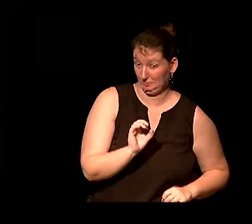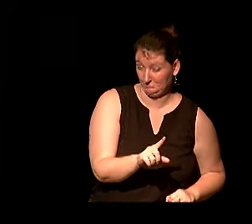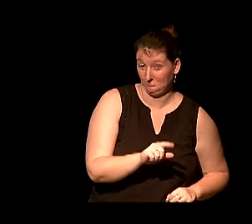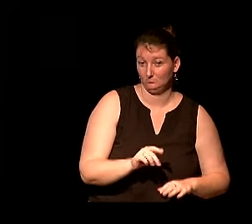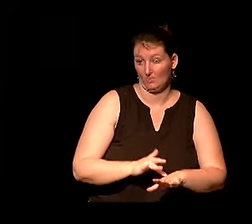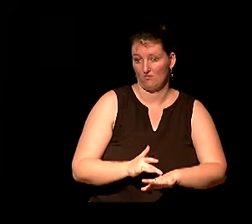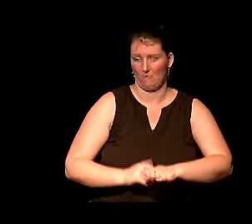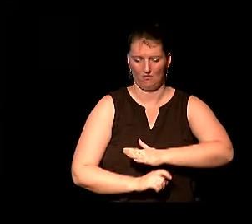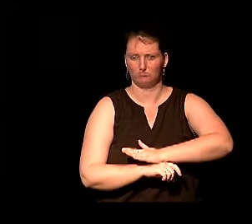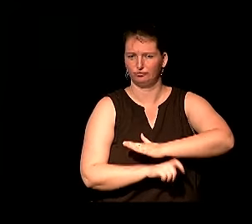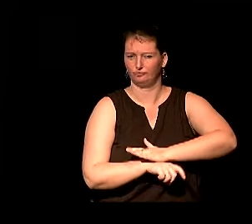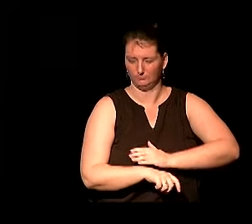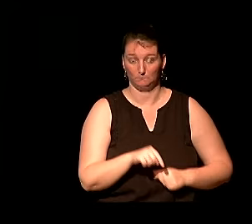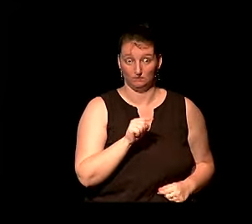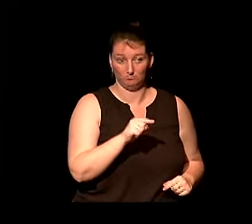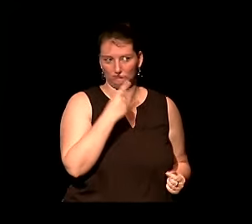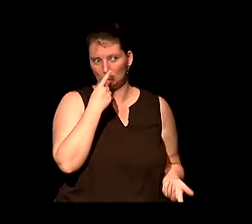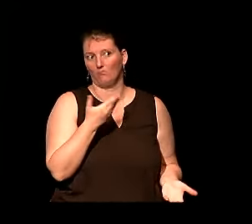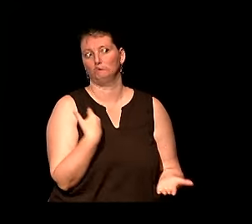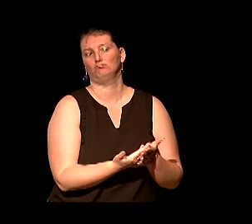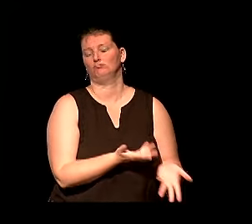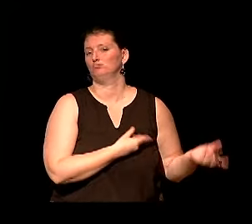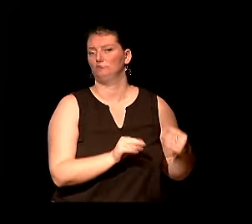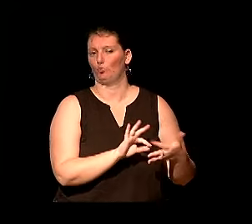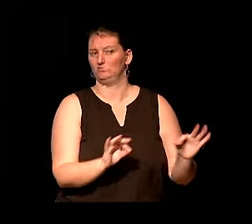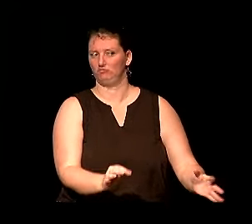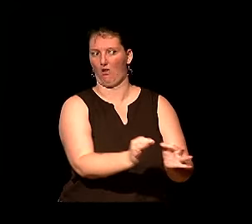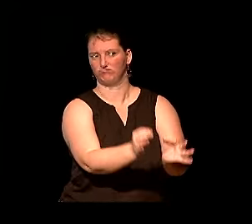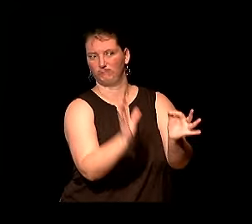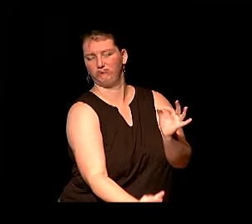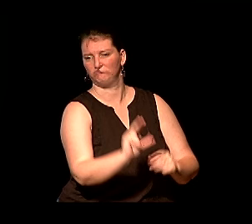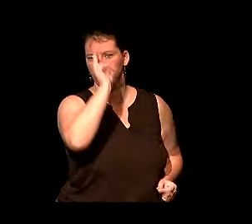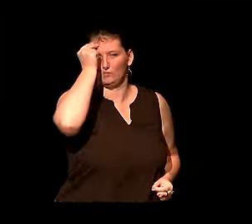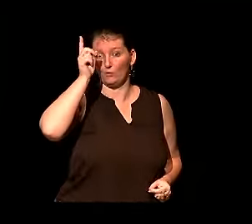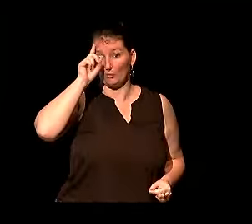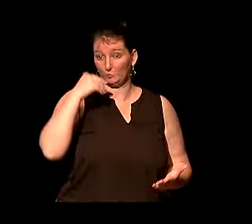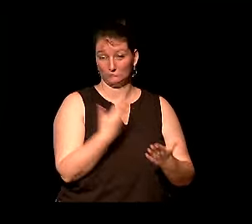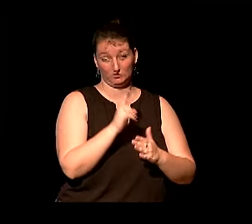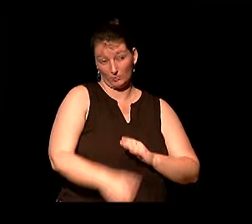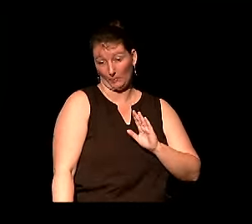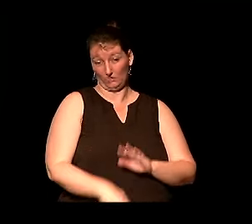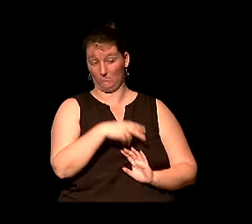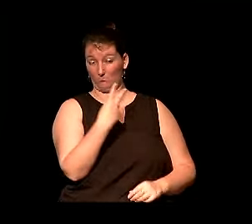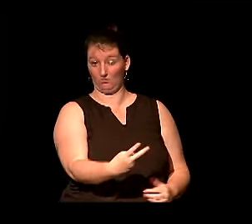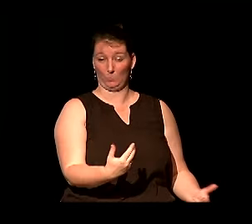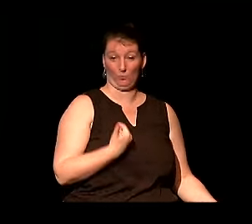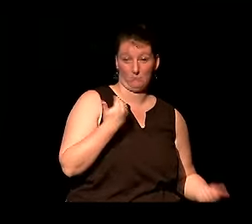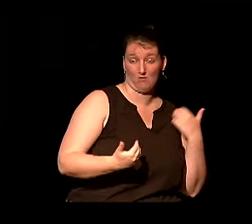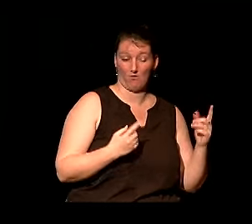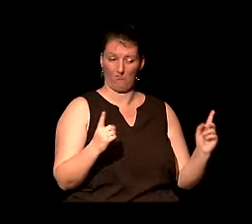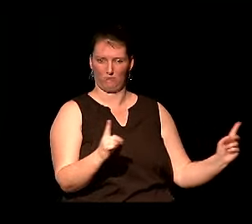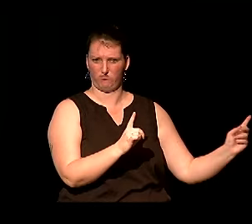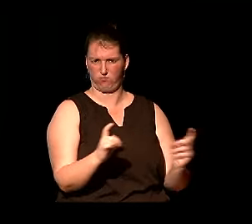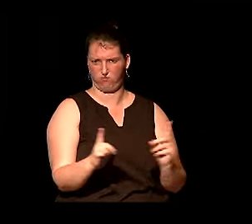être l'arme décisive qui ponctuera le drame. C'est là toute l'origine du combat final entre James Stewart et Robert Ryan, que